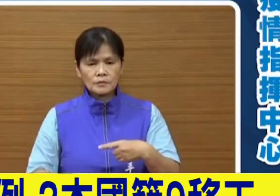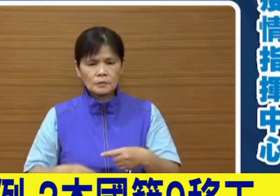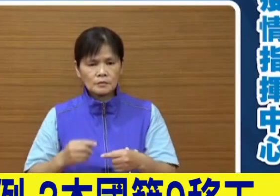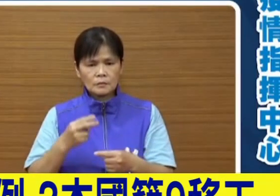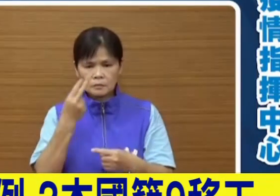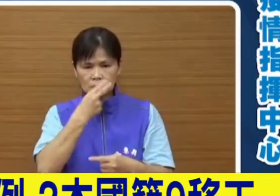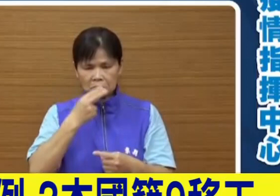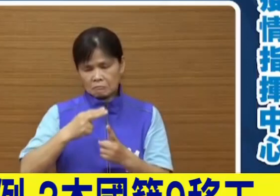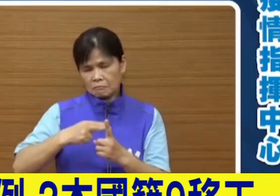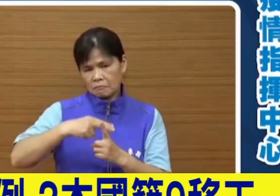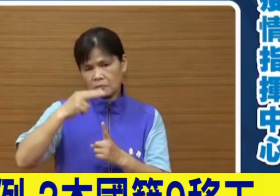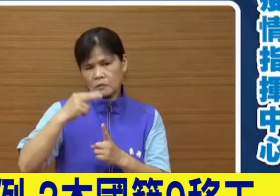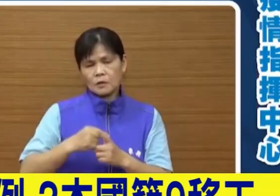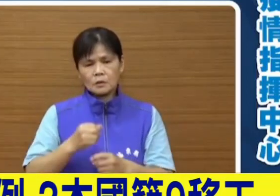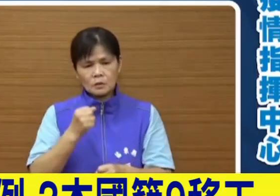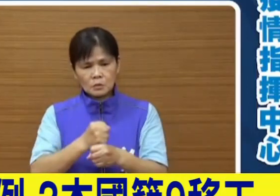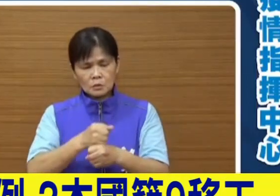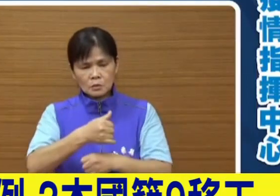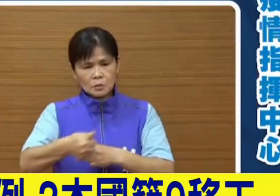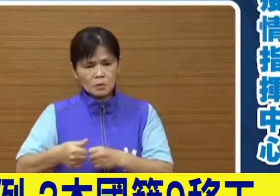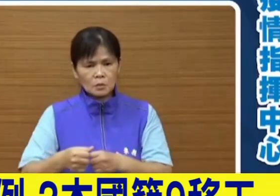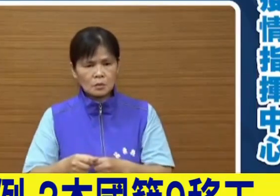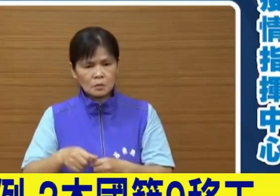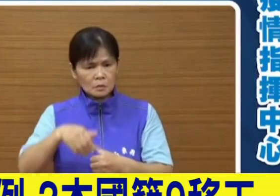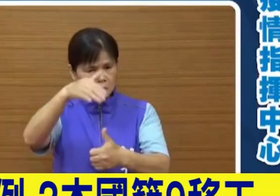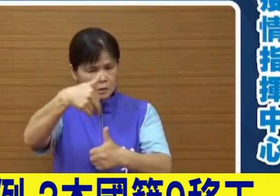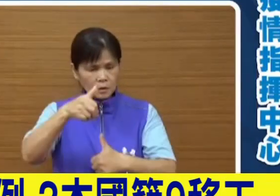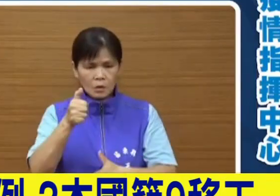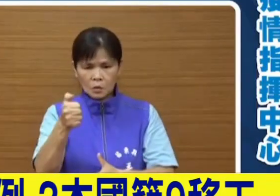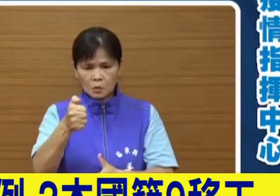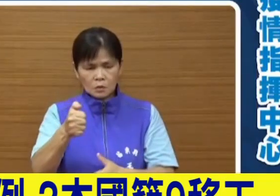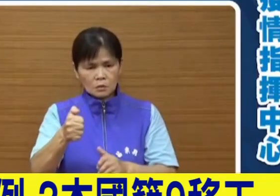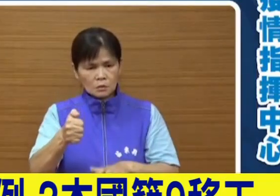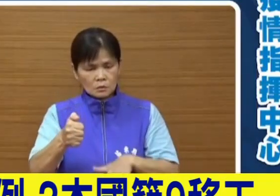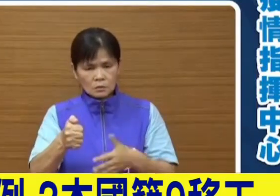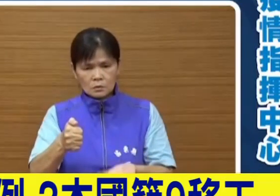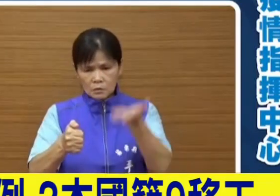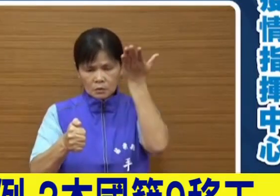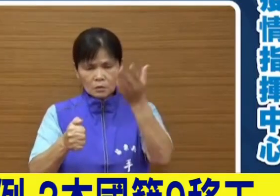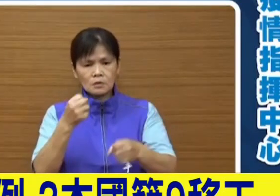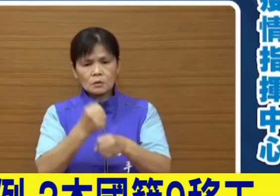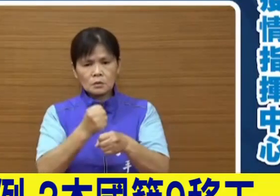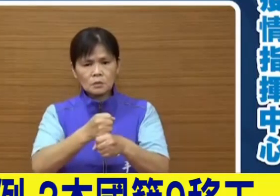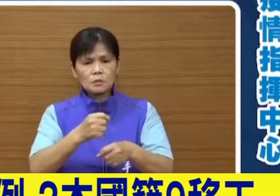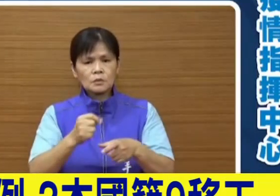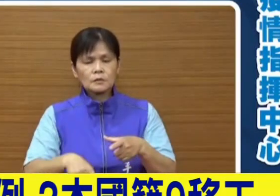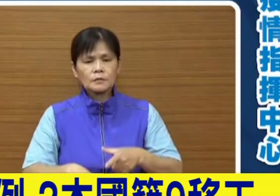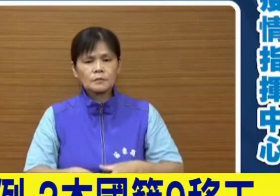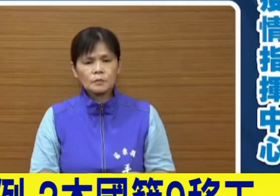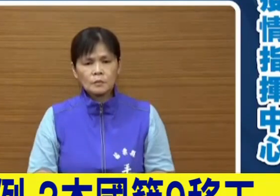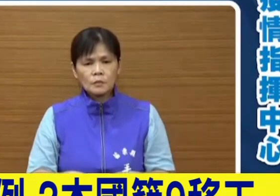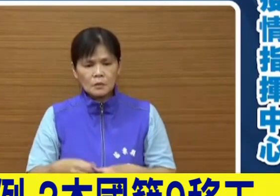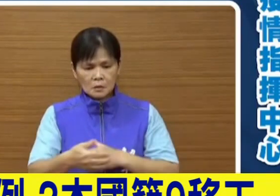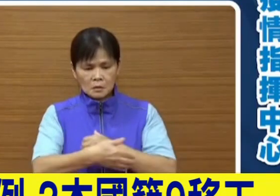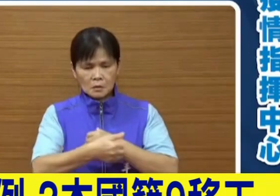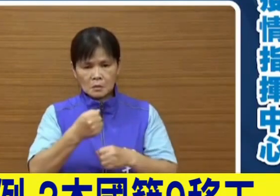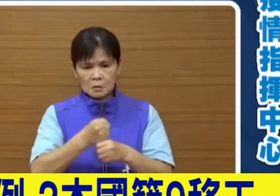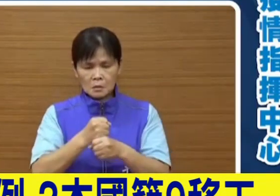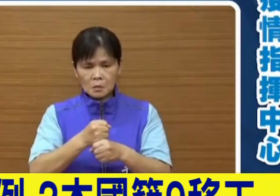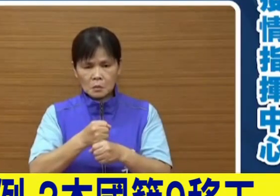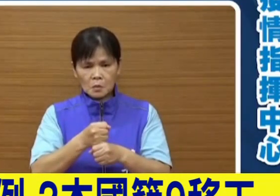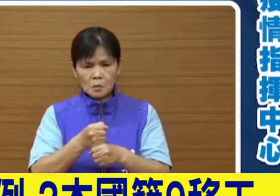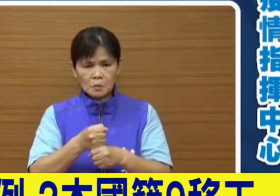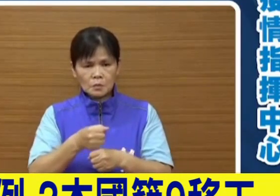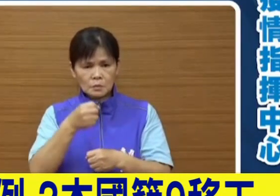作业，雇用移工50人以上的公司啊。那移工的快筛，全苗